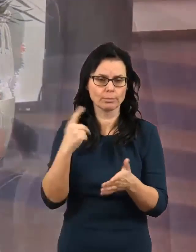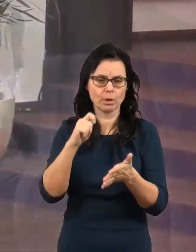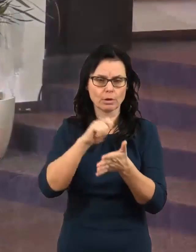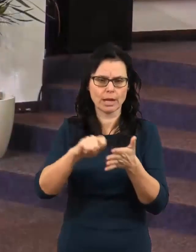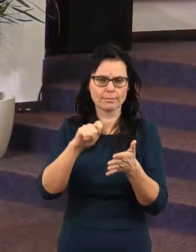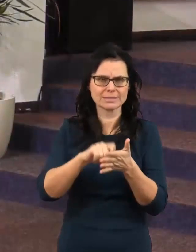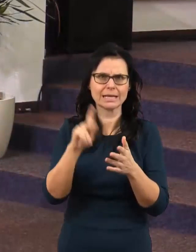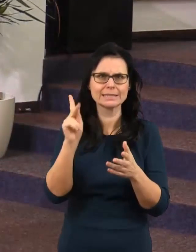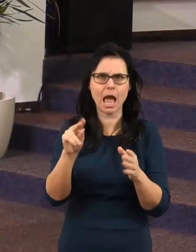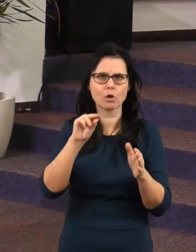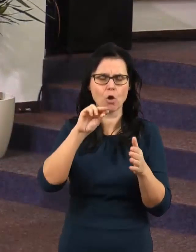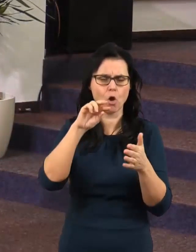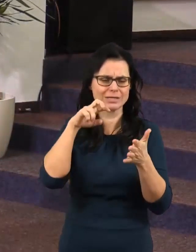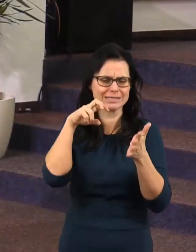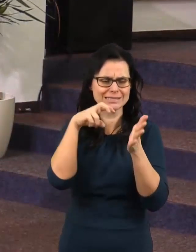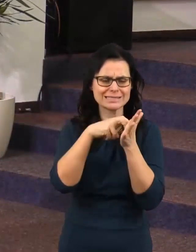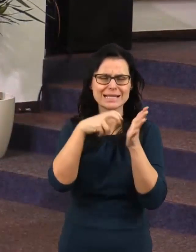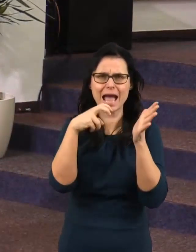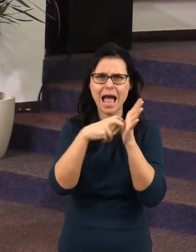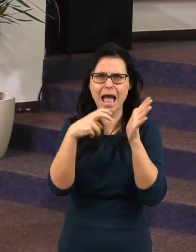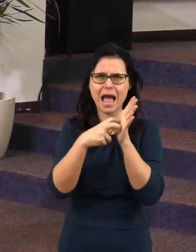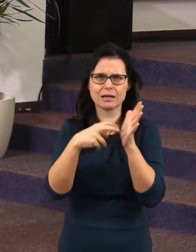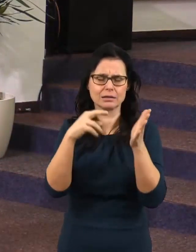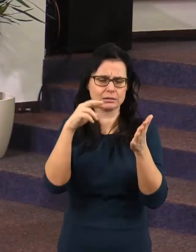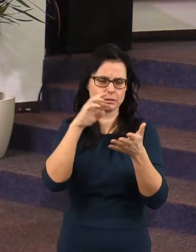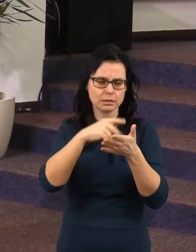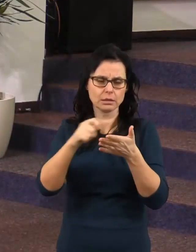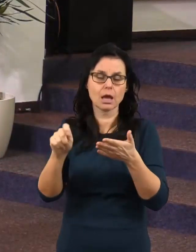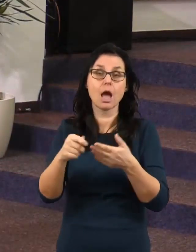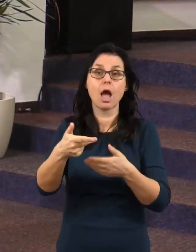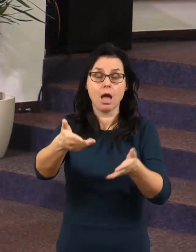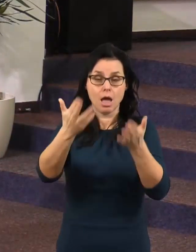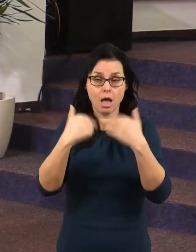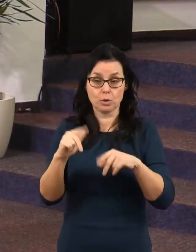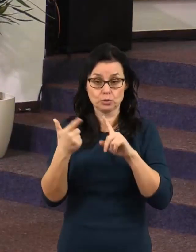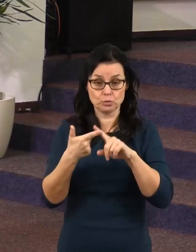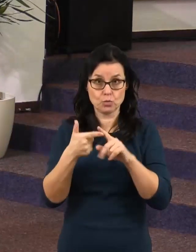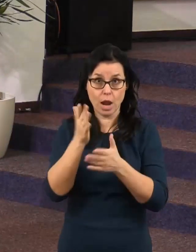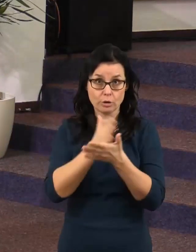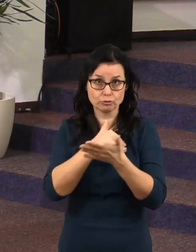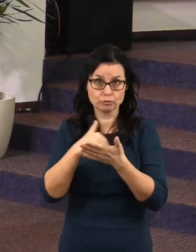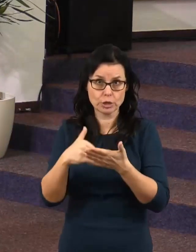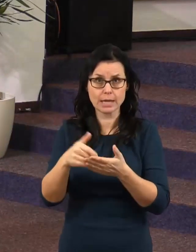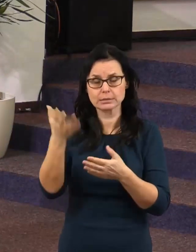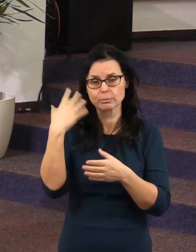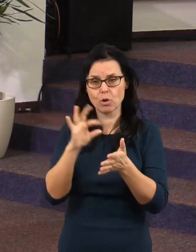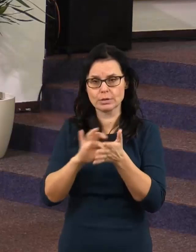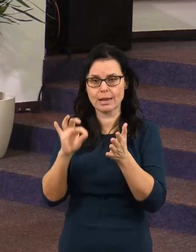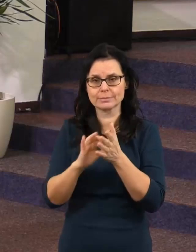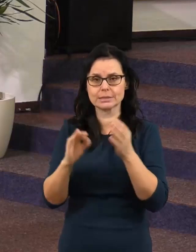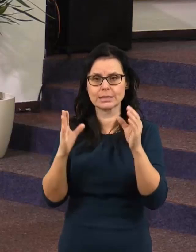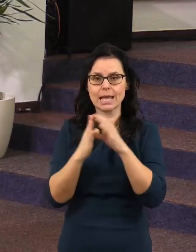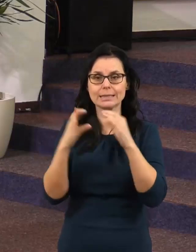hieroglyficky a druhá část byla popsána deemotickým písmem.